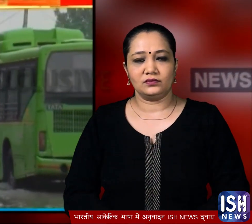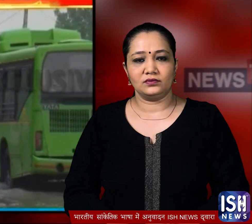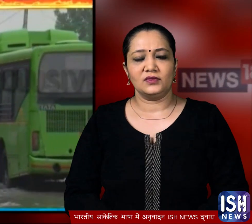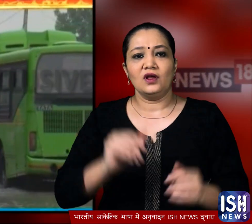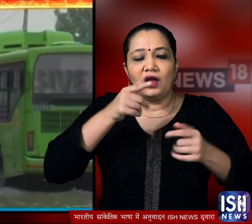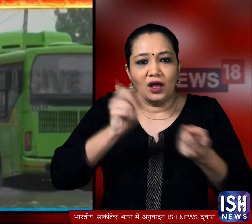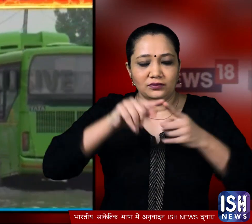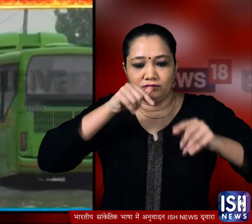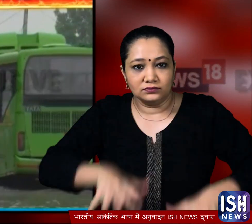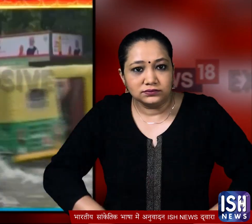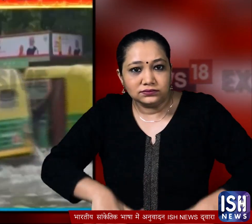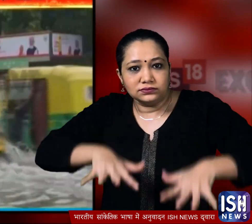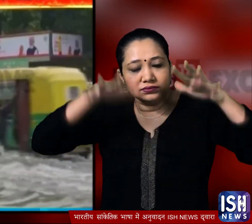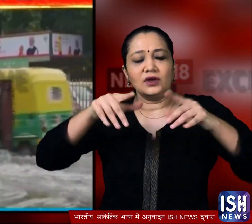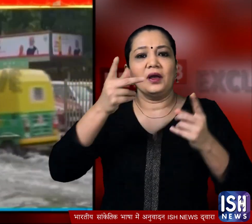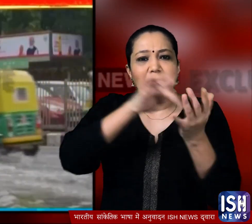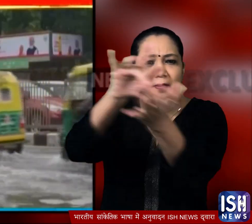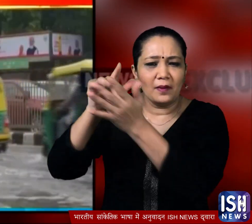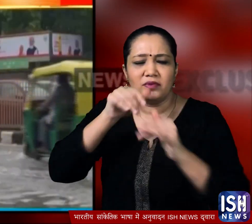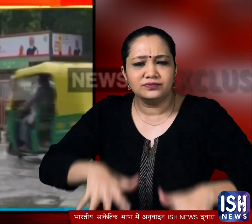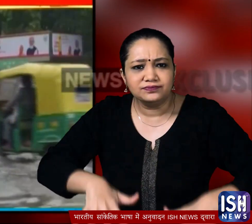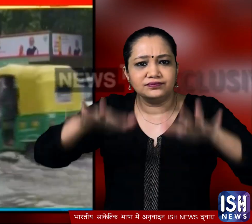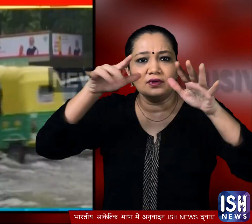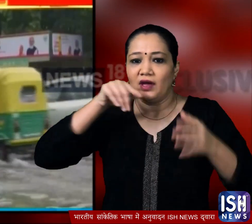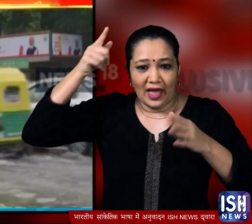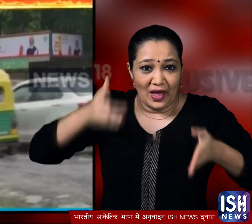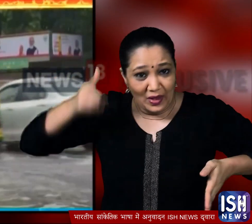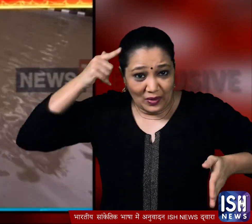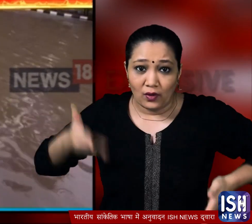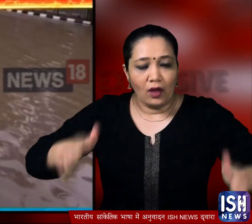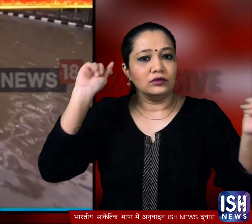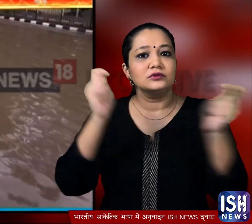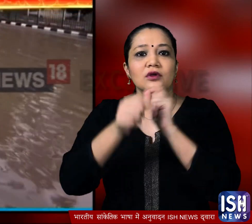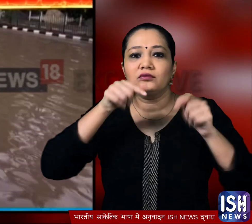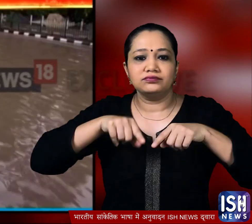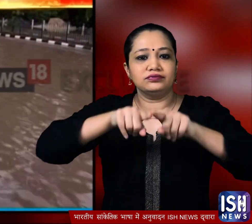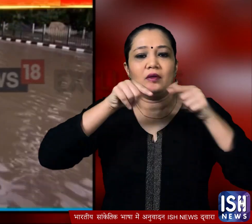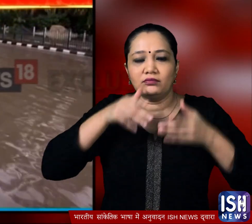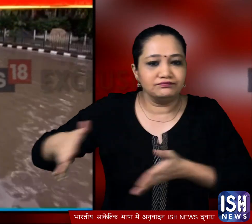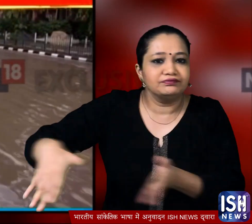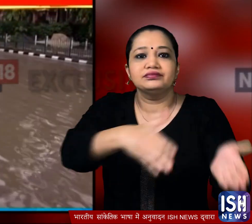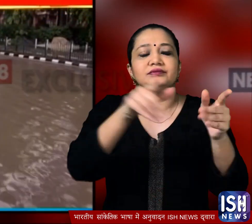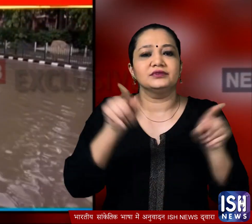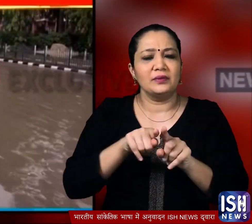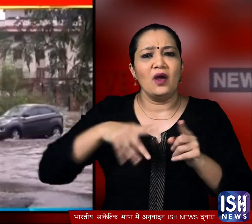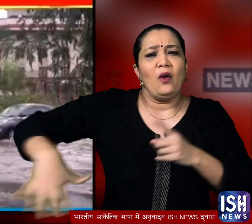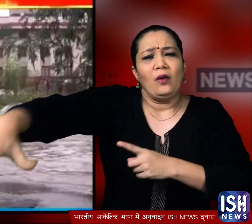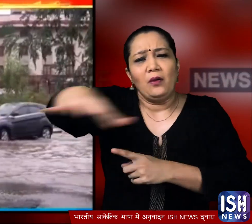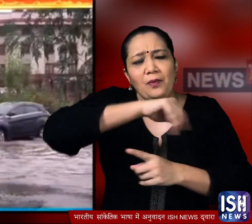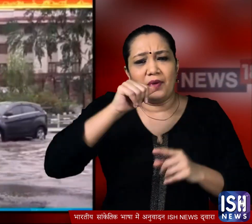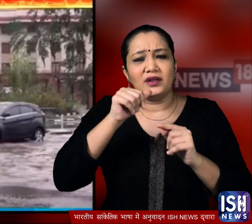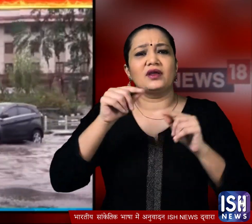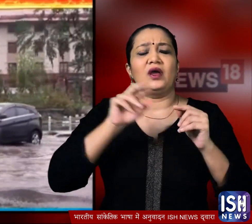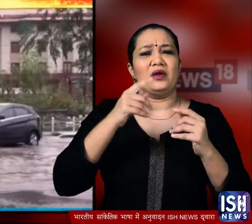क्योंकि जलभराव की वजह से जगह जगह पानी भर गया और सड़कें तालाब की तरह नजर आने लगी। इतनी बारिश हुई कि शहर पानी पानी हो गया। पॉश